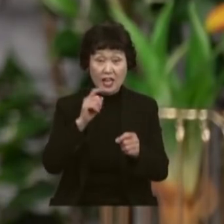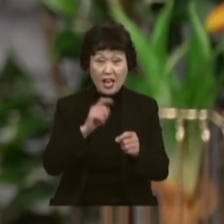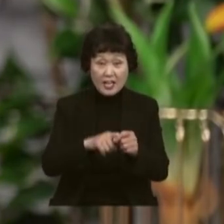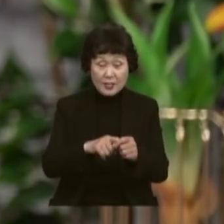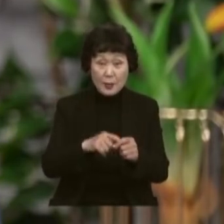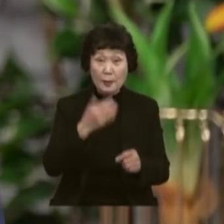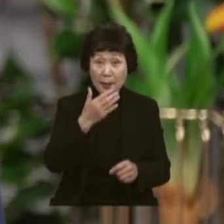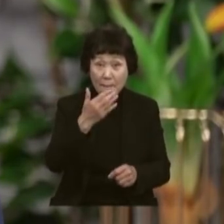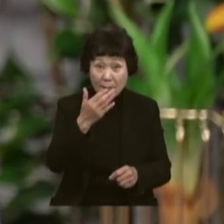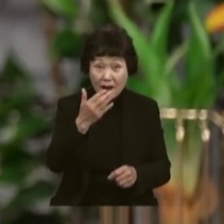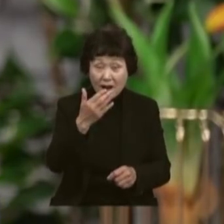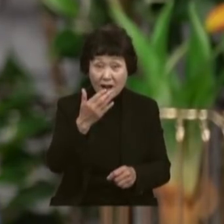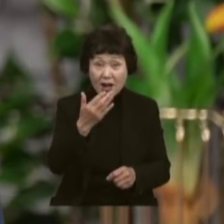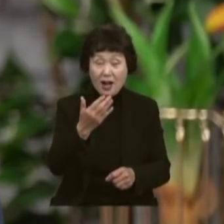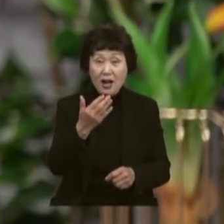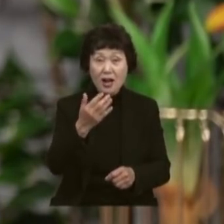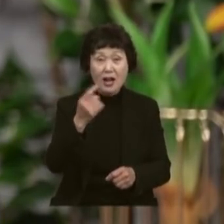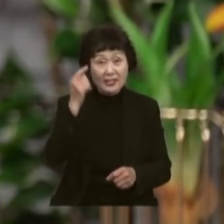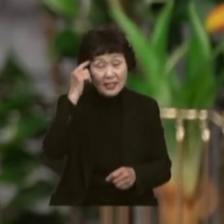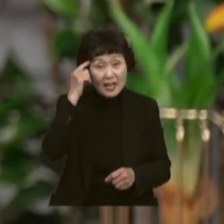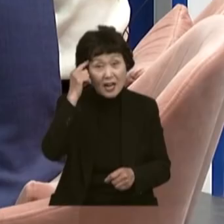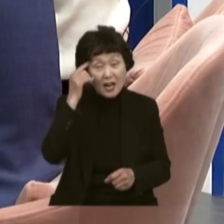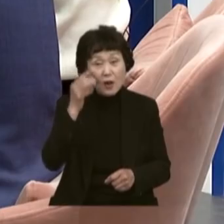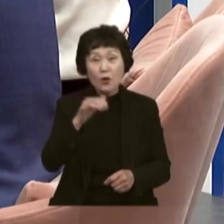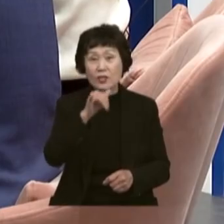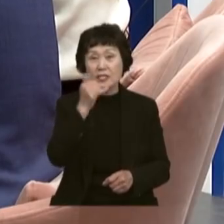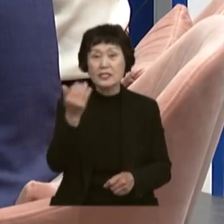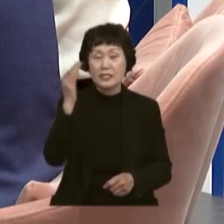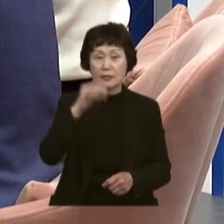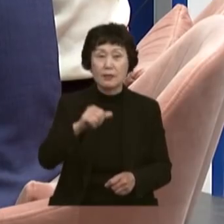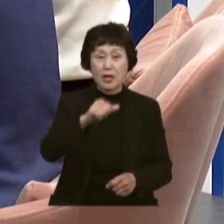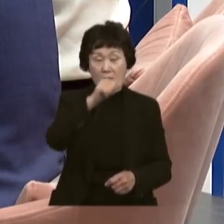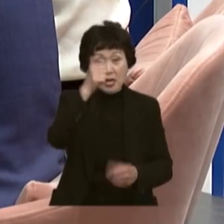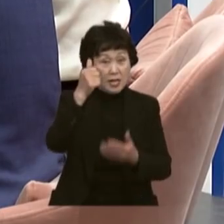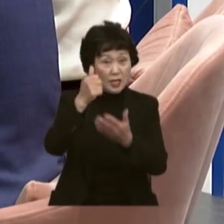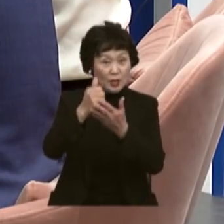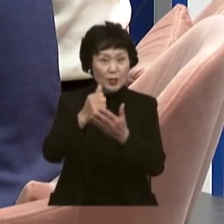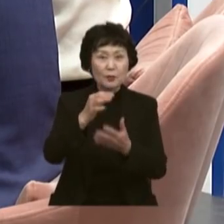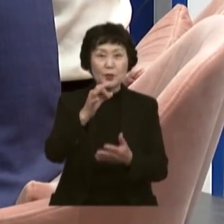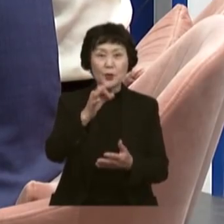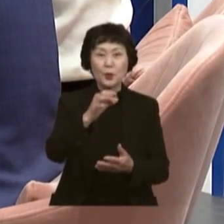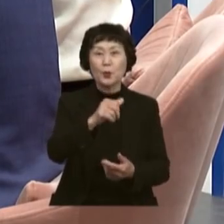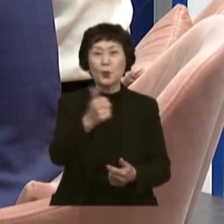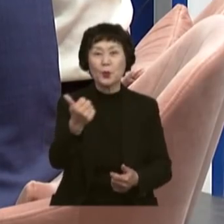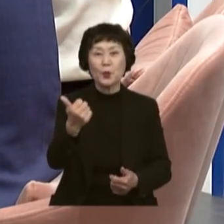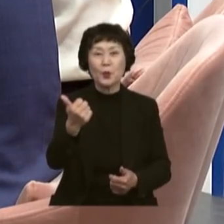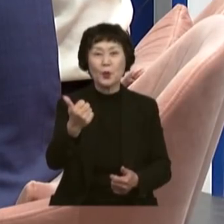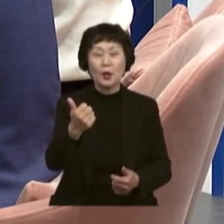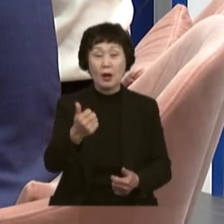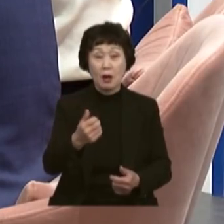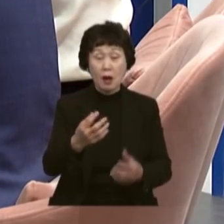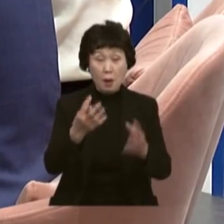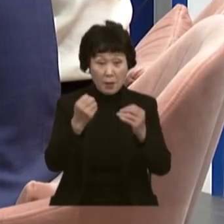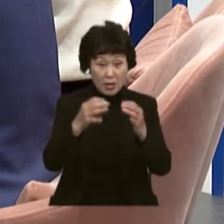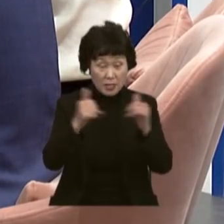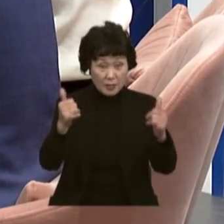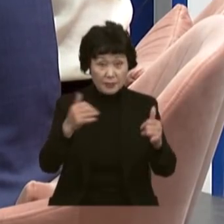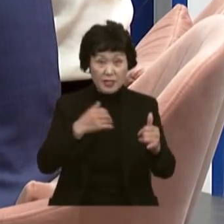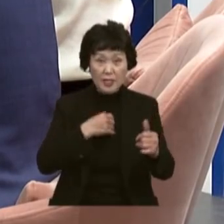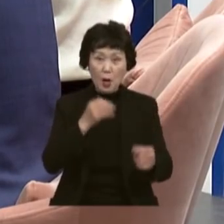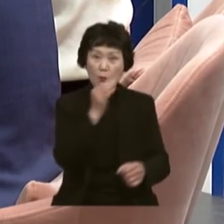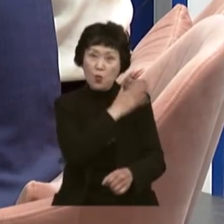장로님은 아무것도 가진 게 없어. 그러니까 집사님 말씀대로 제가 돈이 많고 부자고 집도 하나도